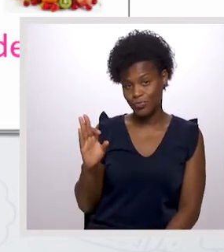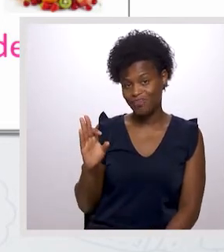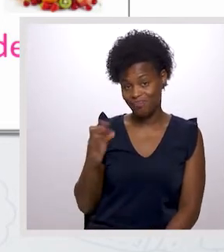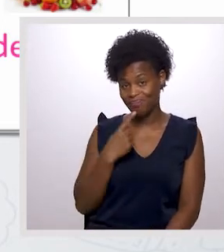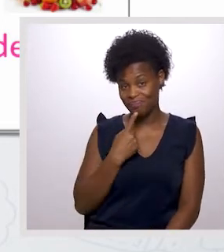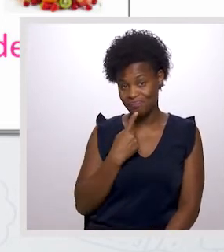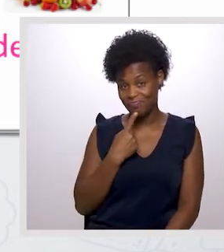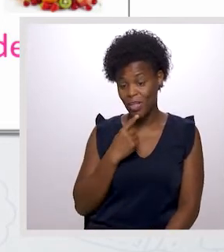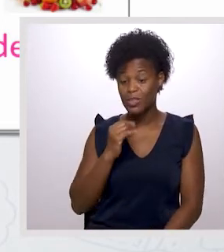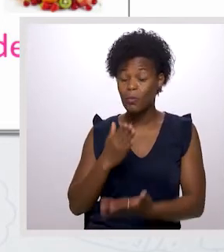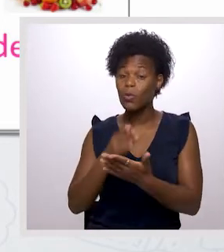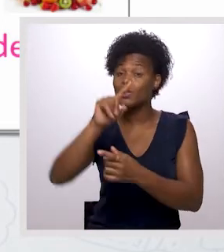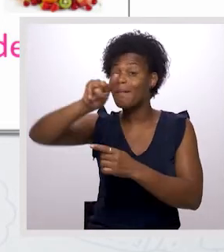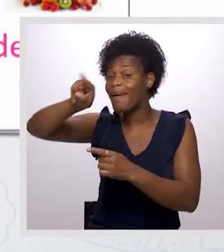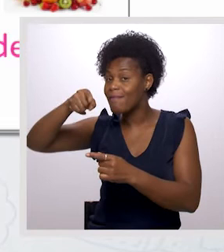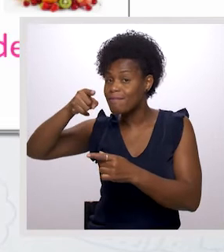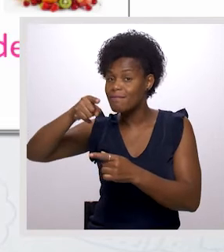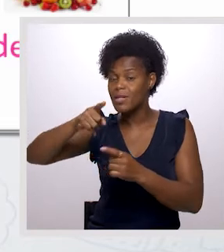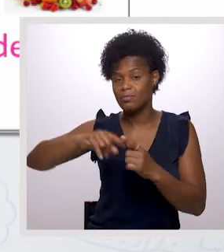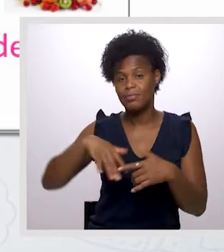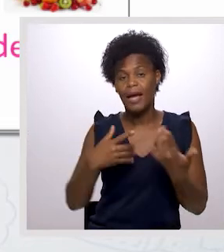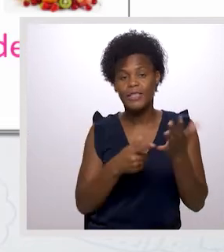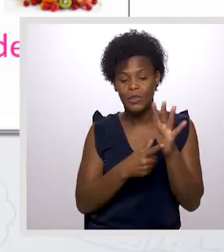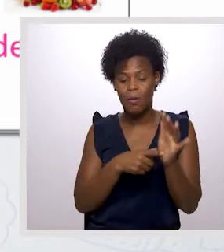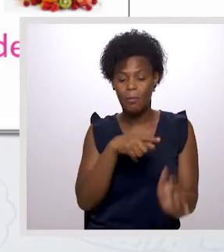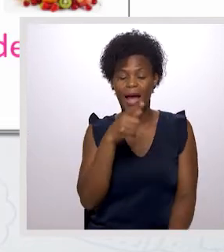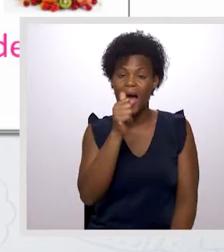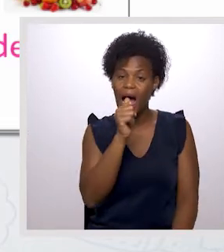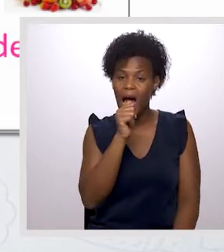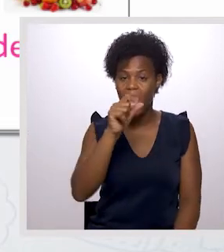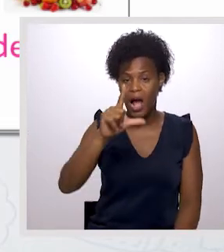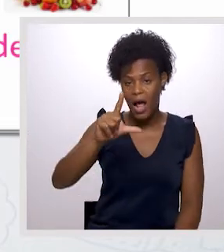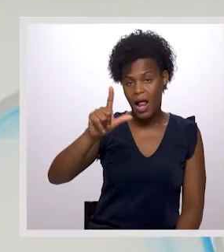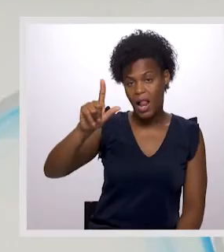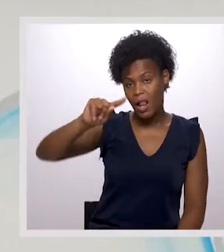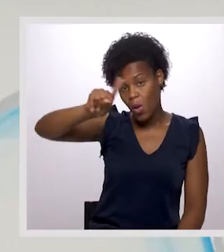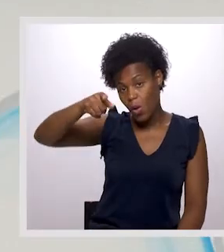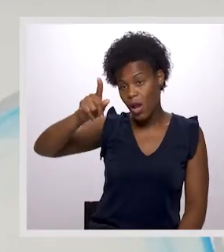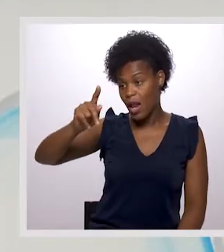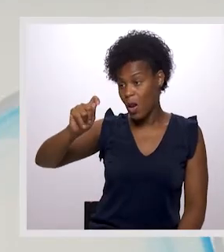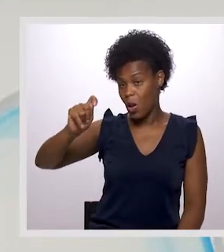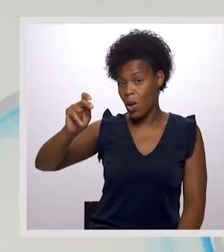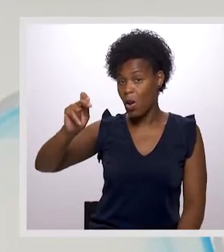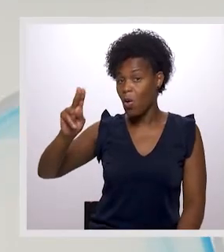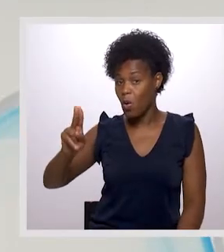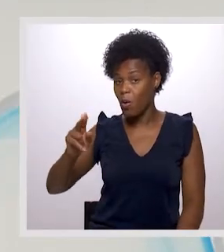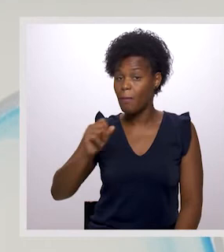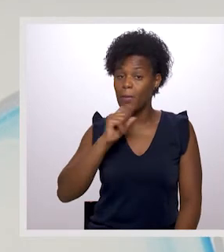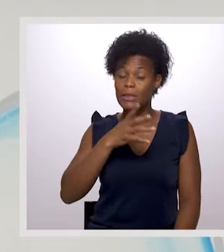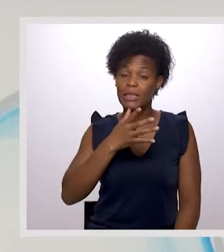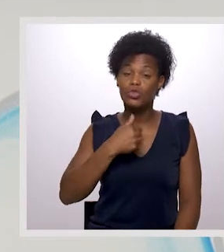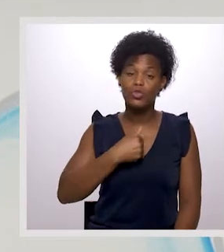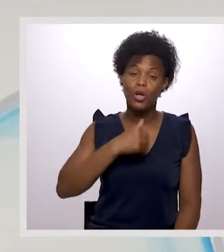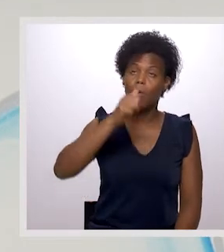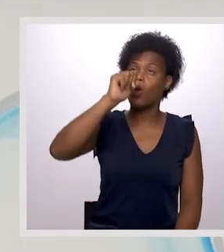mudo. D'accord? Par exemple, l'eau. Je peux dire, je bois de l'eau. Quando eu